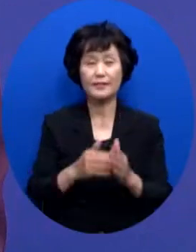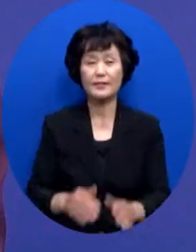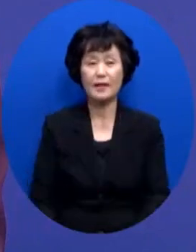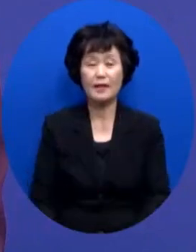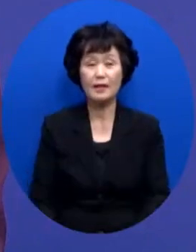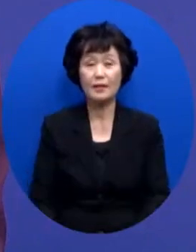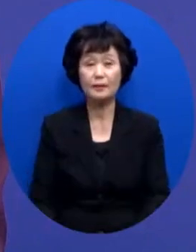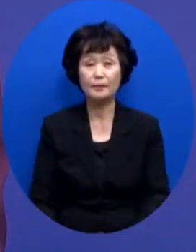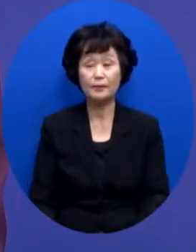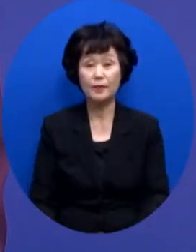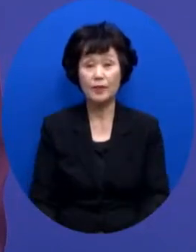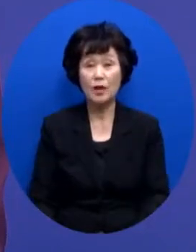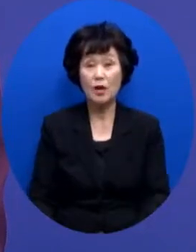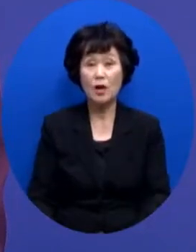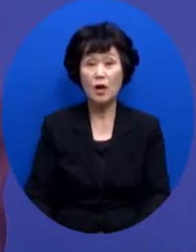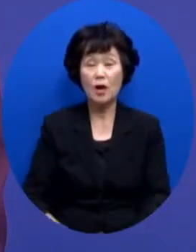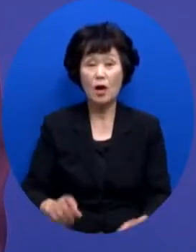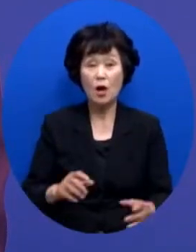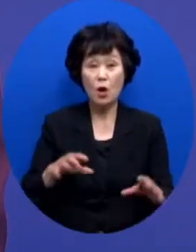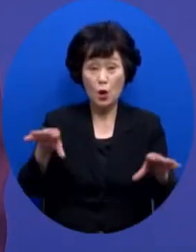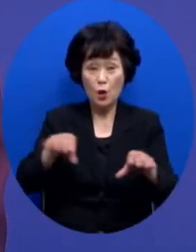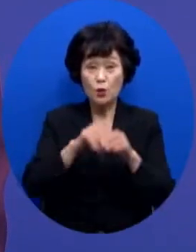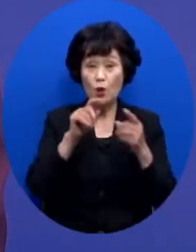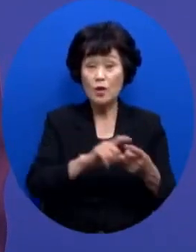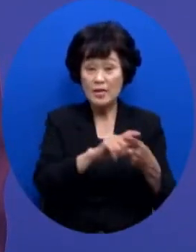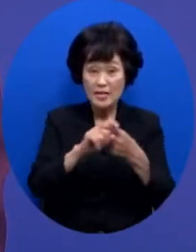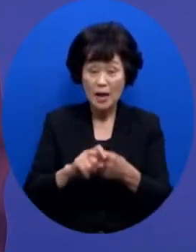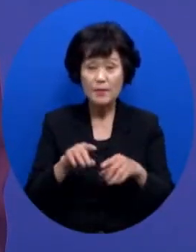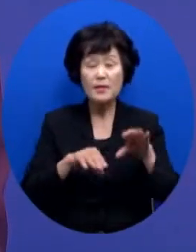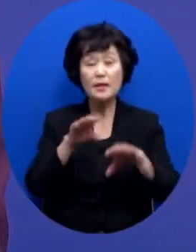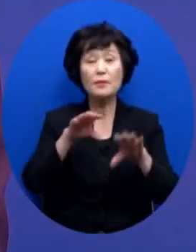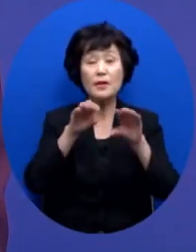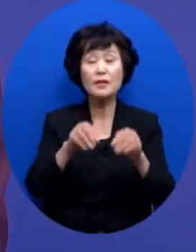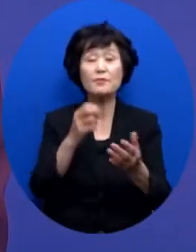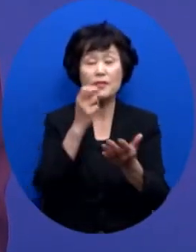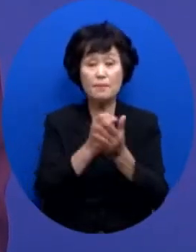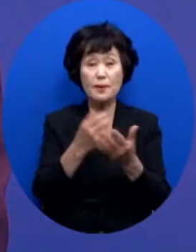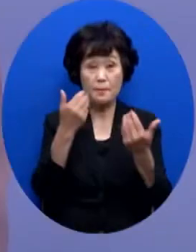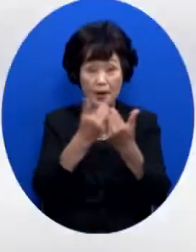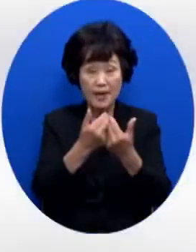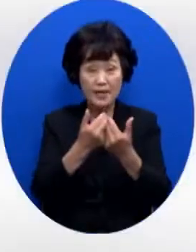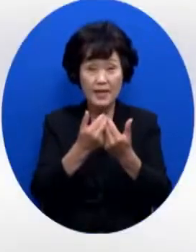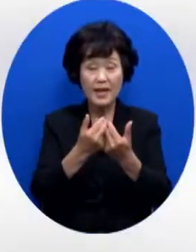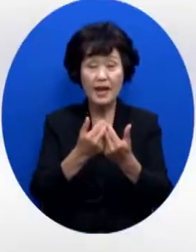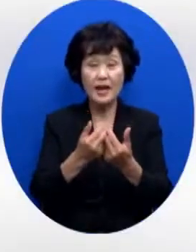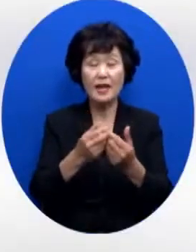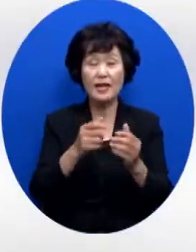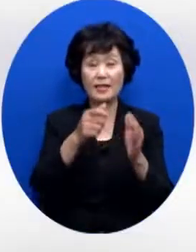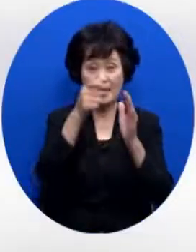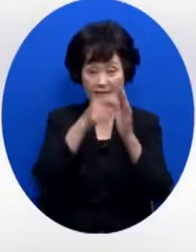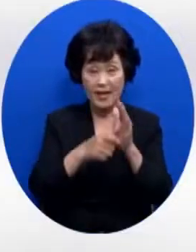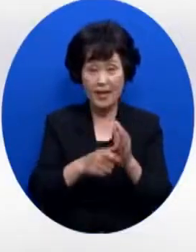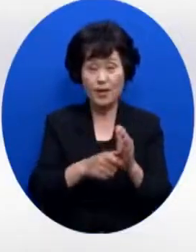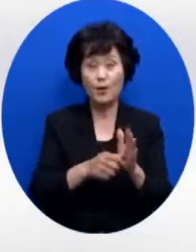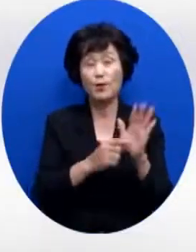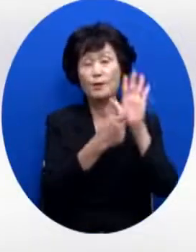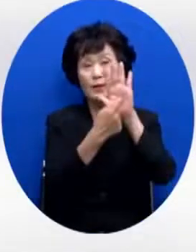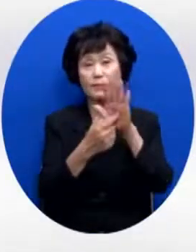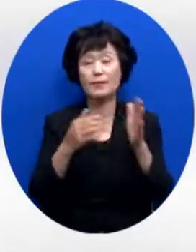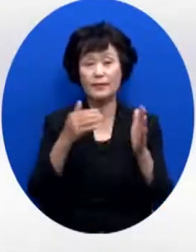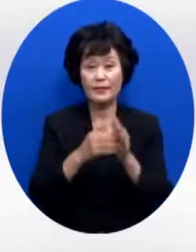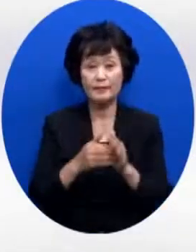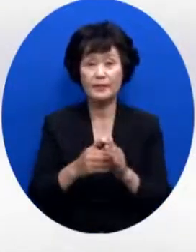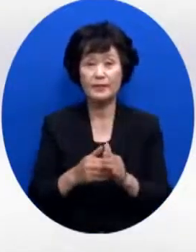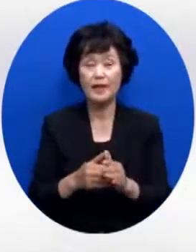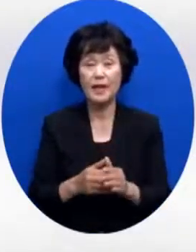한국교회 총 연합이 차별금지법 제정을 반대하는 성명을 발표했습니다 1교 총을 성경에서